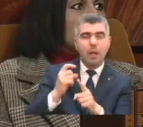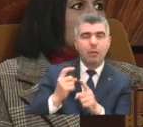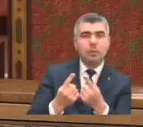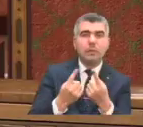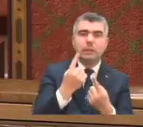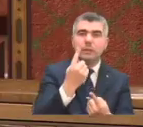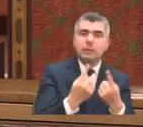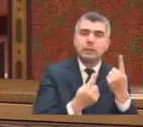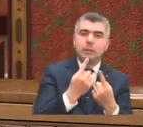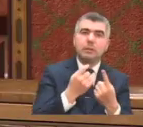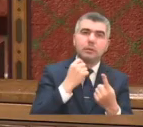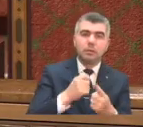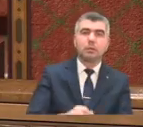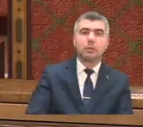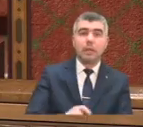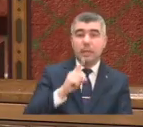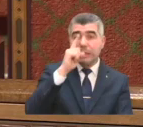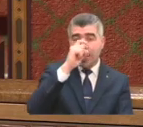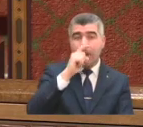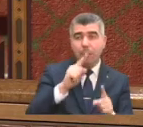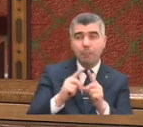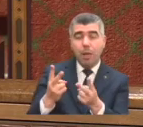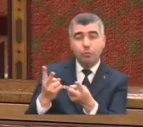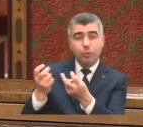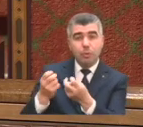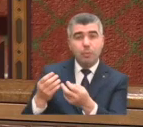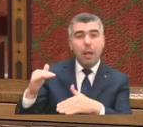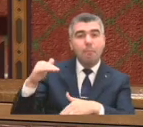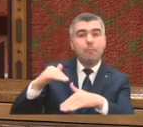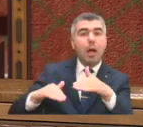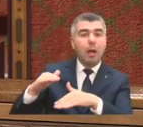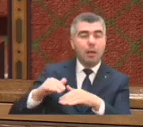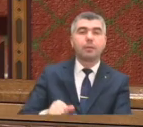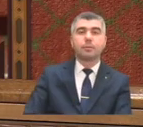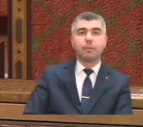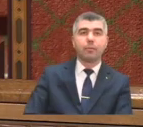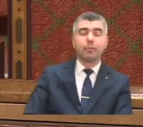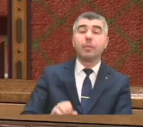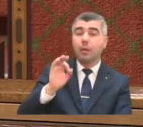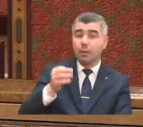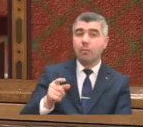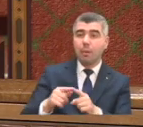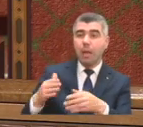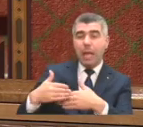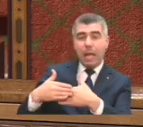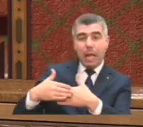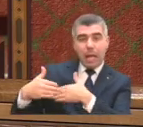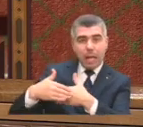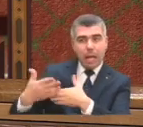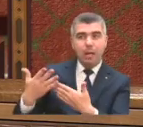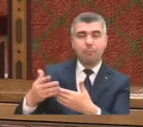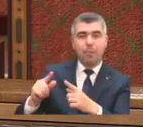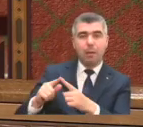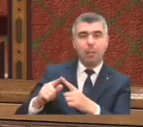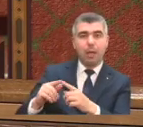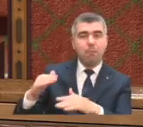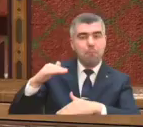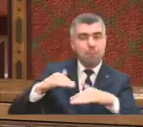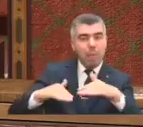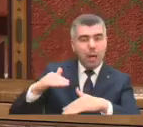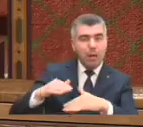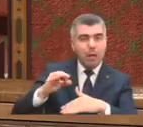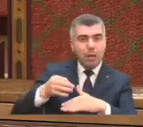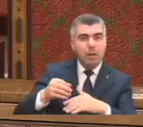ما تخلفه المحطات ديال تحلية مياه البحر، خصوصا وأنها غتكون بجانب الشواطئ البحرية اللي غادي يأثر